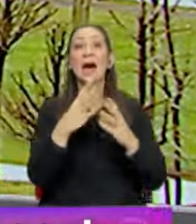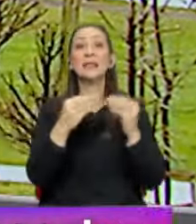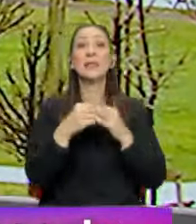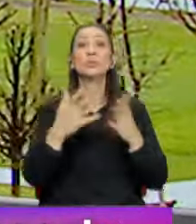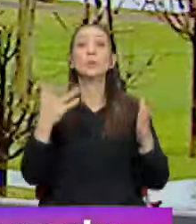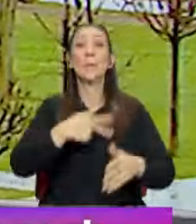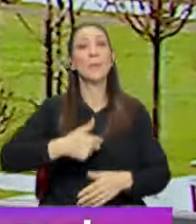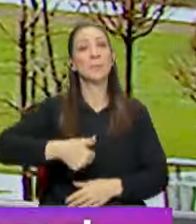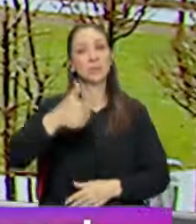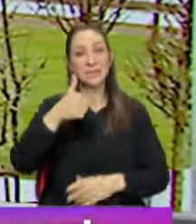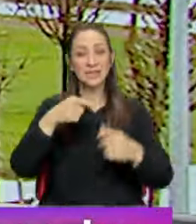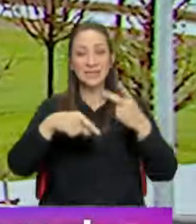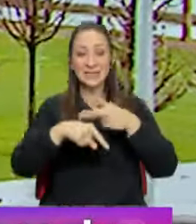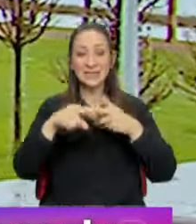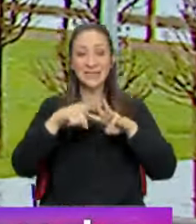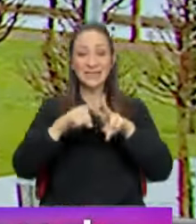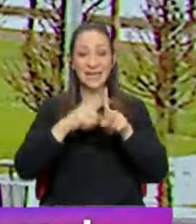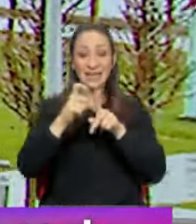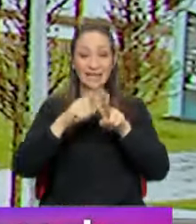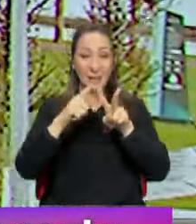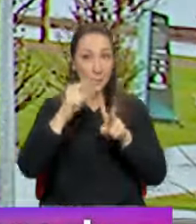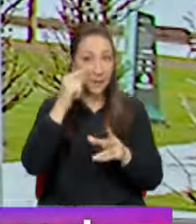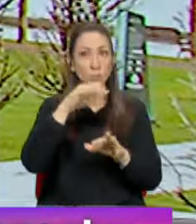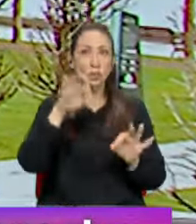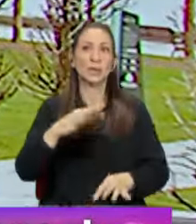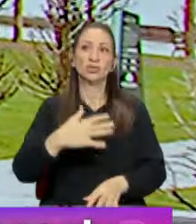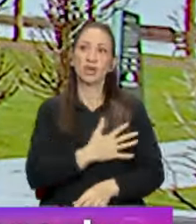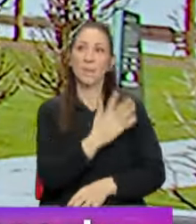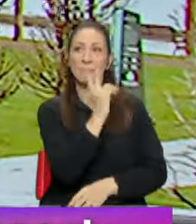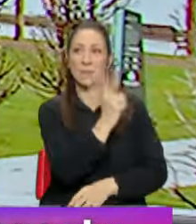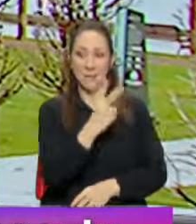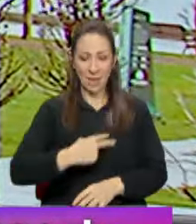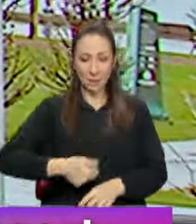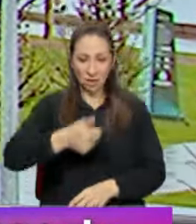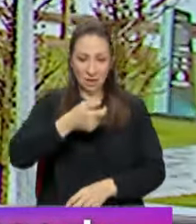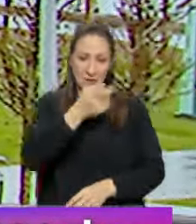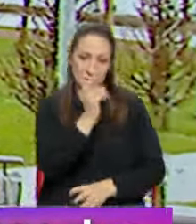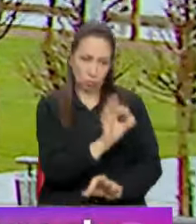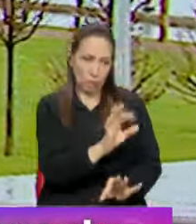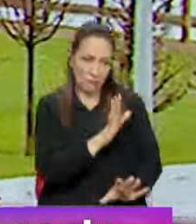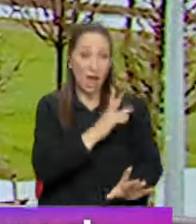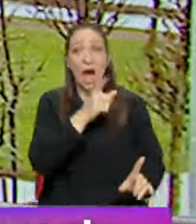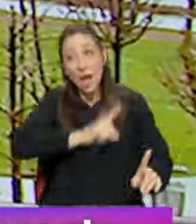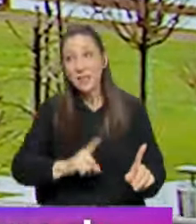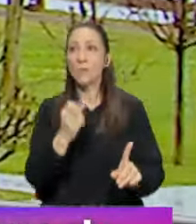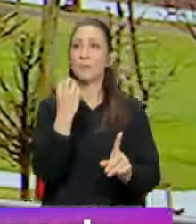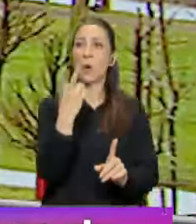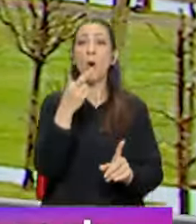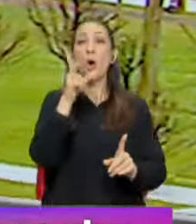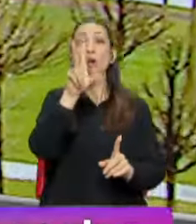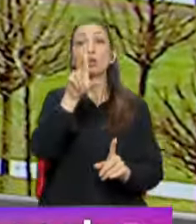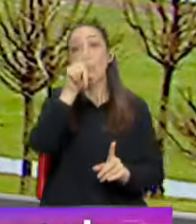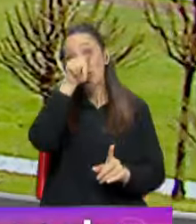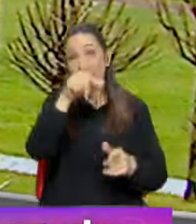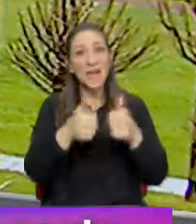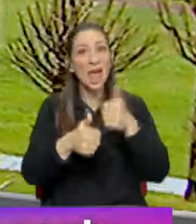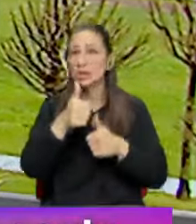Belediye Başkanı Zeydan Karalar ki mevcutta da Cumhuriyet Halk Partisi'nin belediye başkanı adayı 31 Mart'ta yarışa kendisi